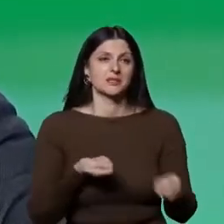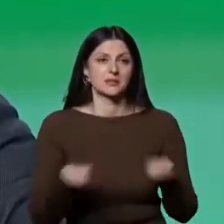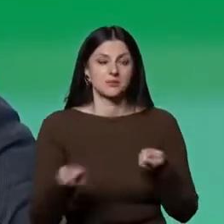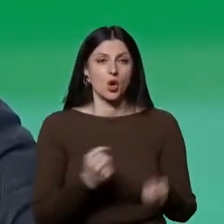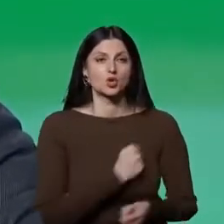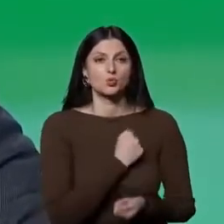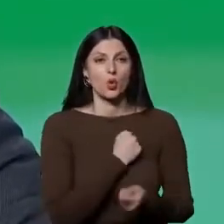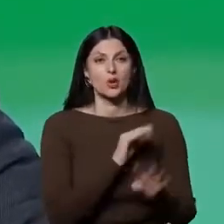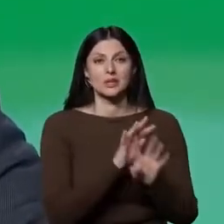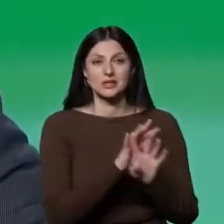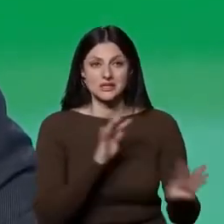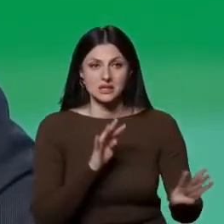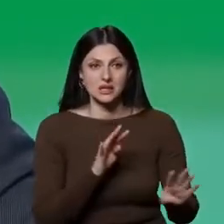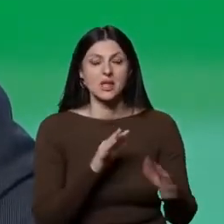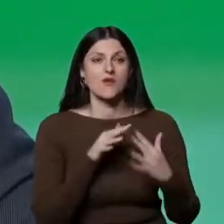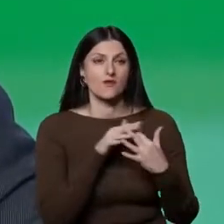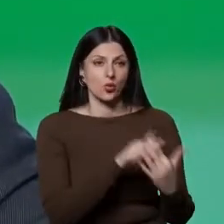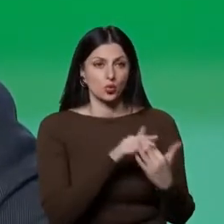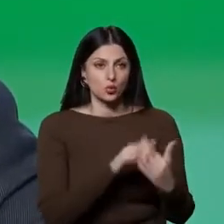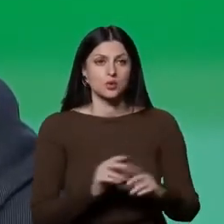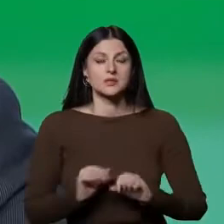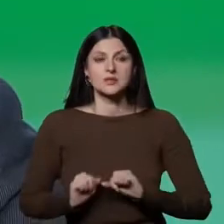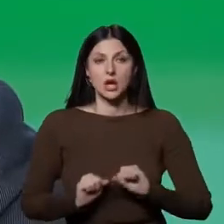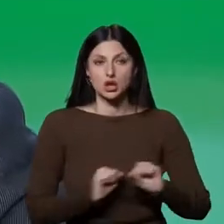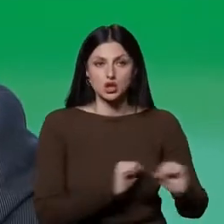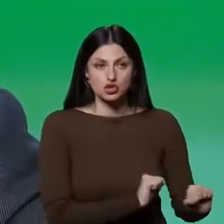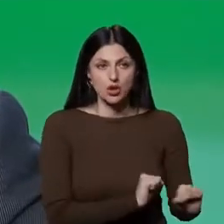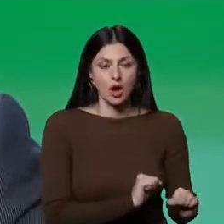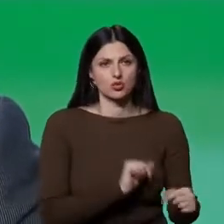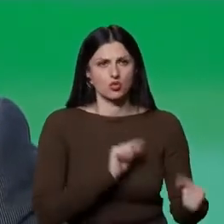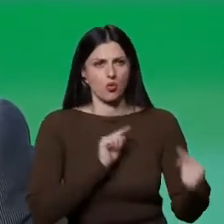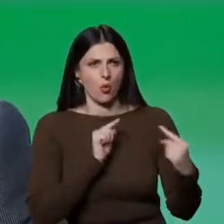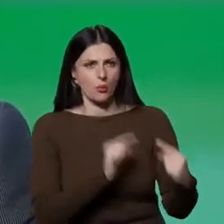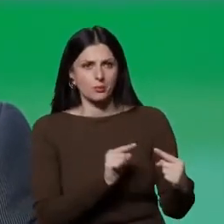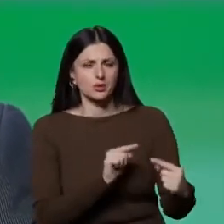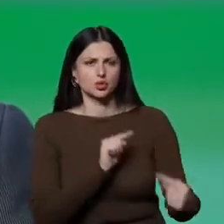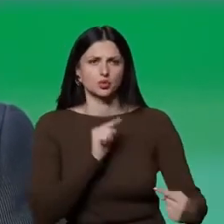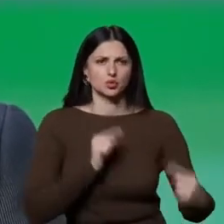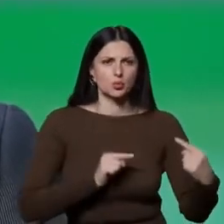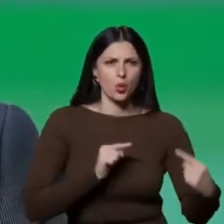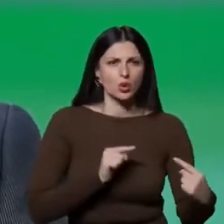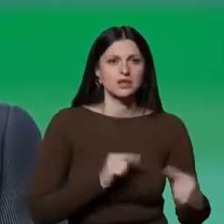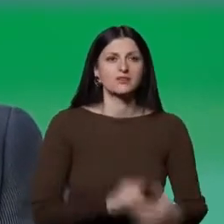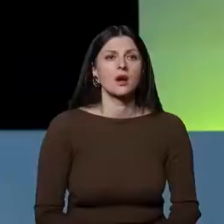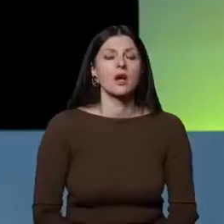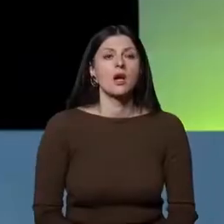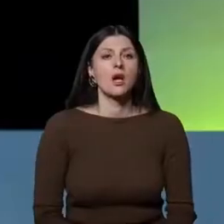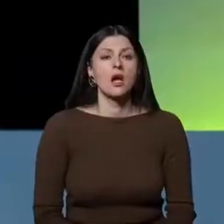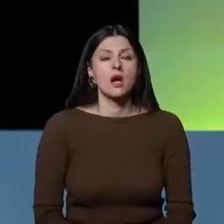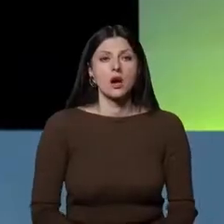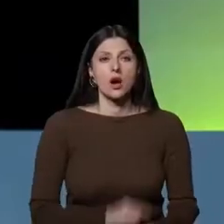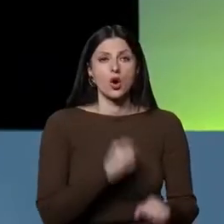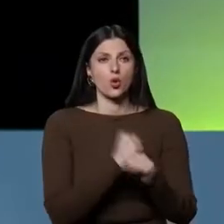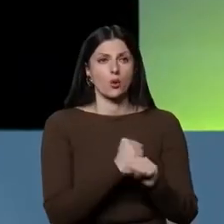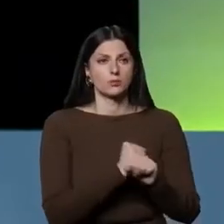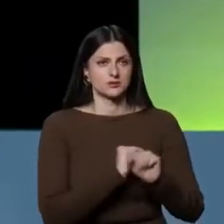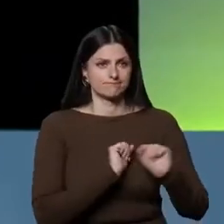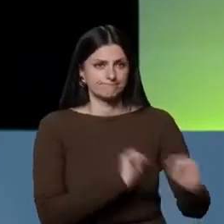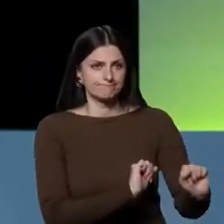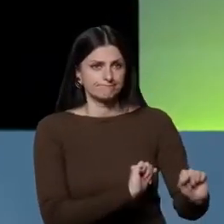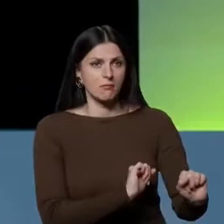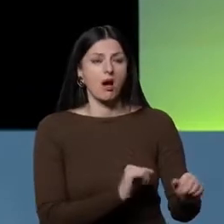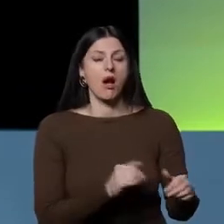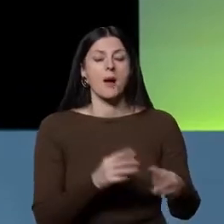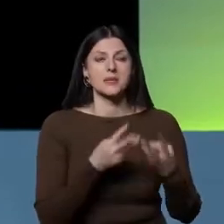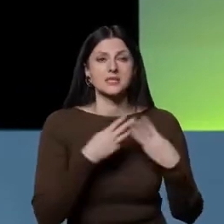сили воюють, захищають, чинять опір, спротив, а роблять відсіч, а Міністерство